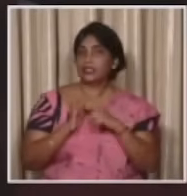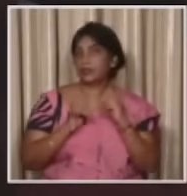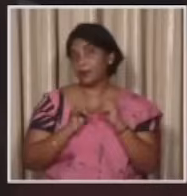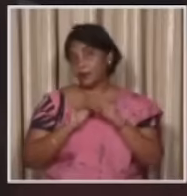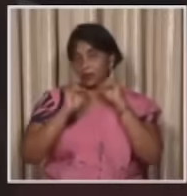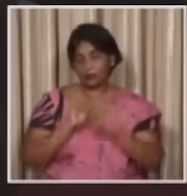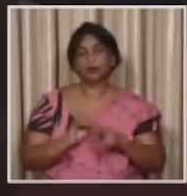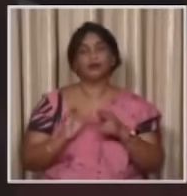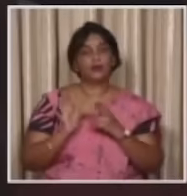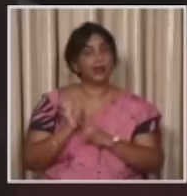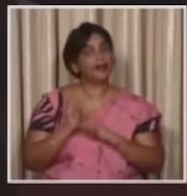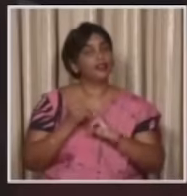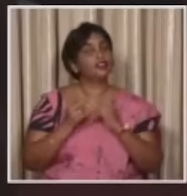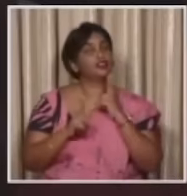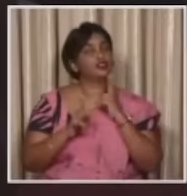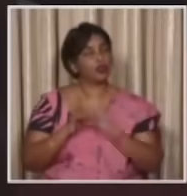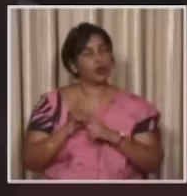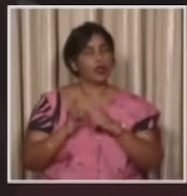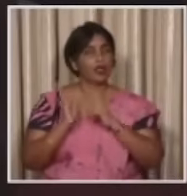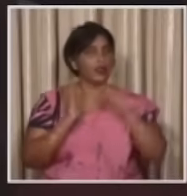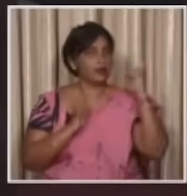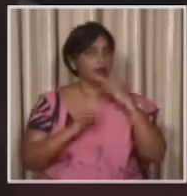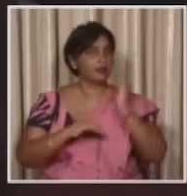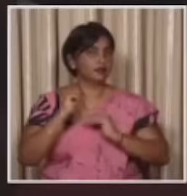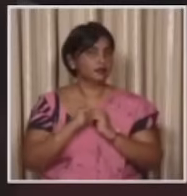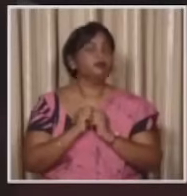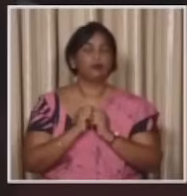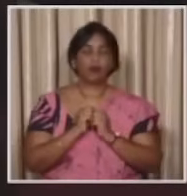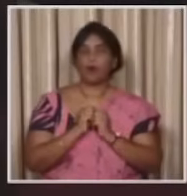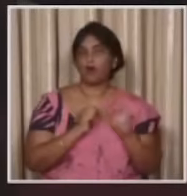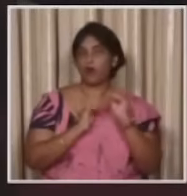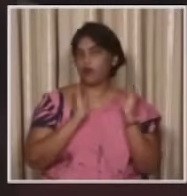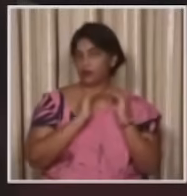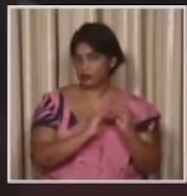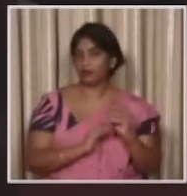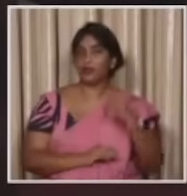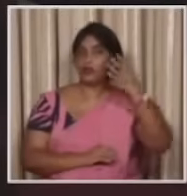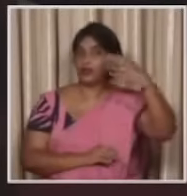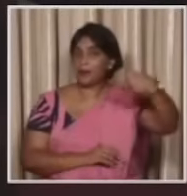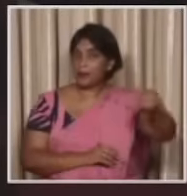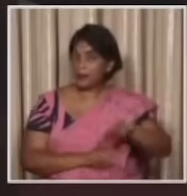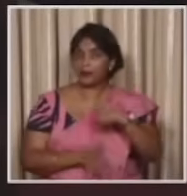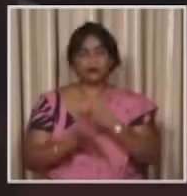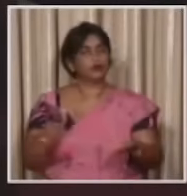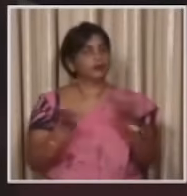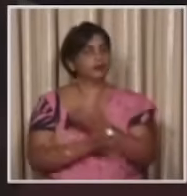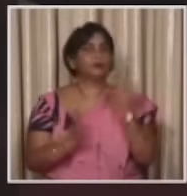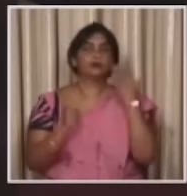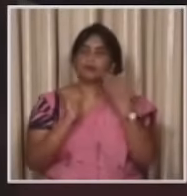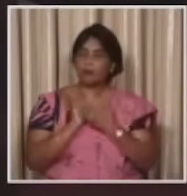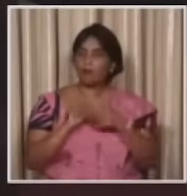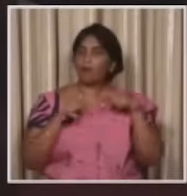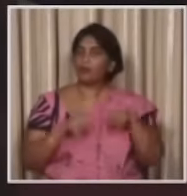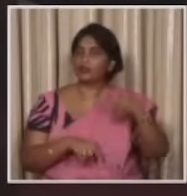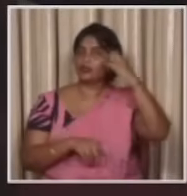තියෙන්න ඕන විදුලිය මිලදී ගන්න, ඒ පිළිබඳව අපේ තියෙන විදුලිය මිලදී ගැනීම කිවිසුම් ගැන කටයුතු කරන්න. අද